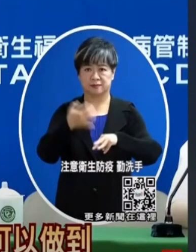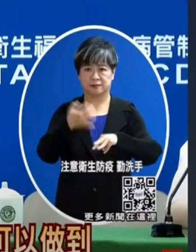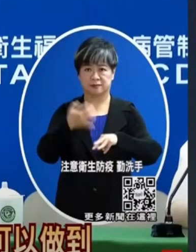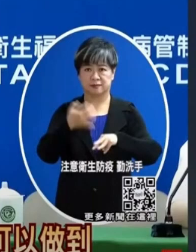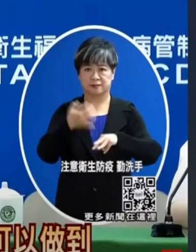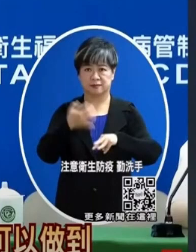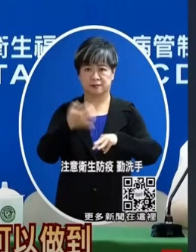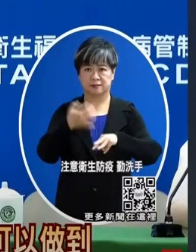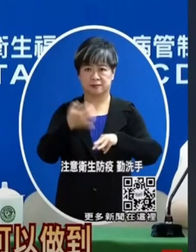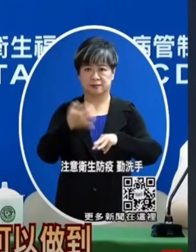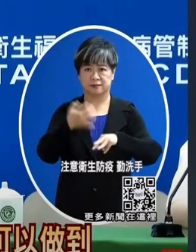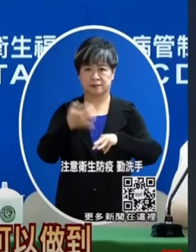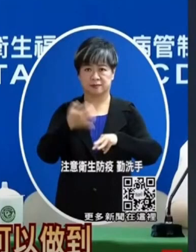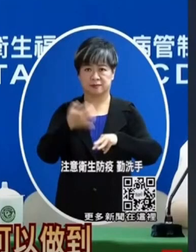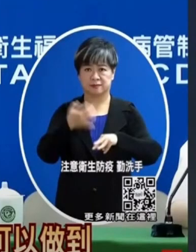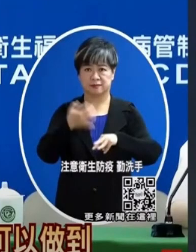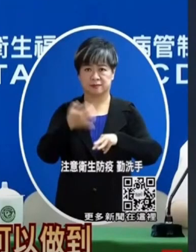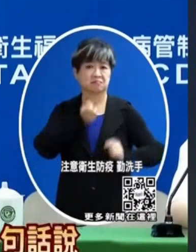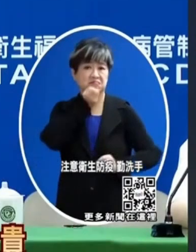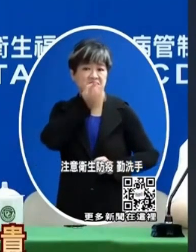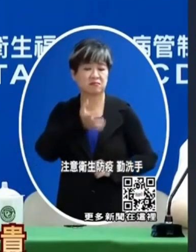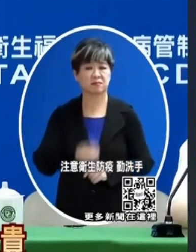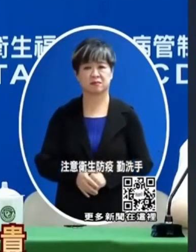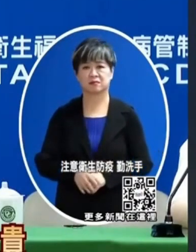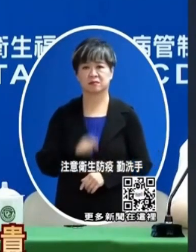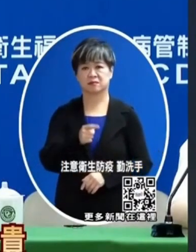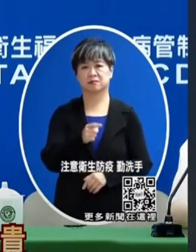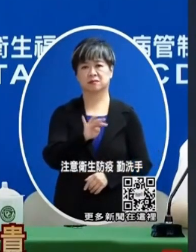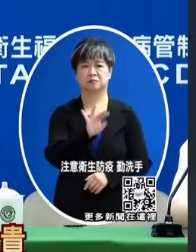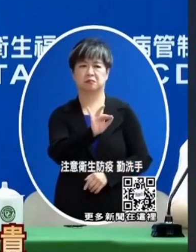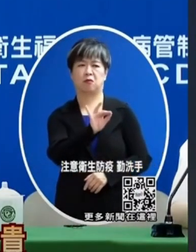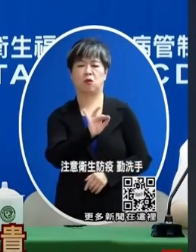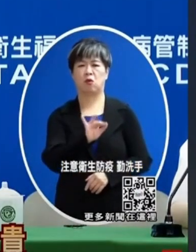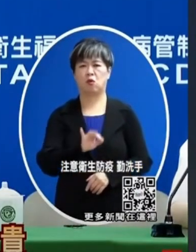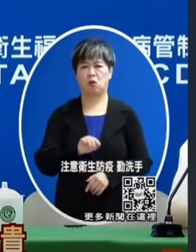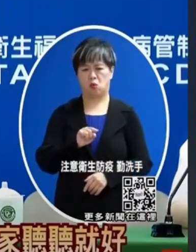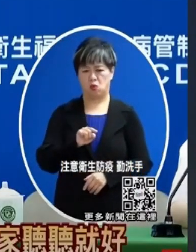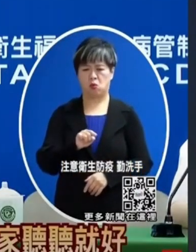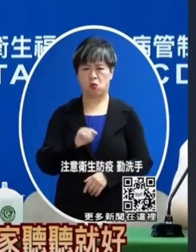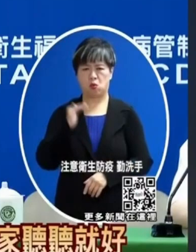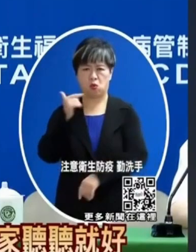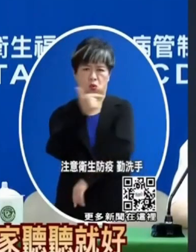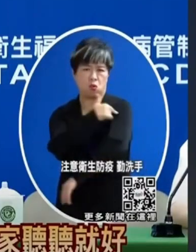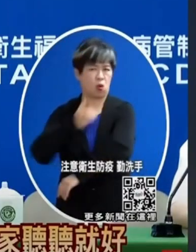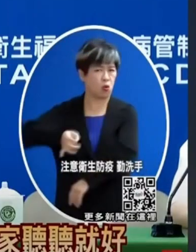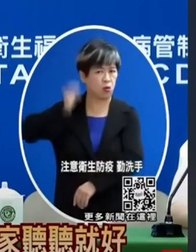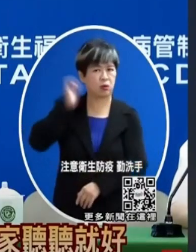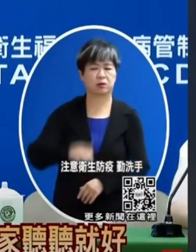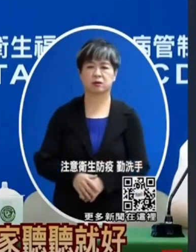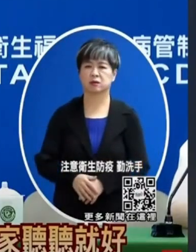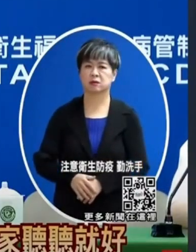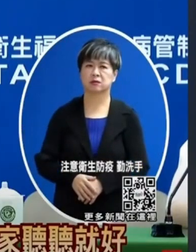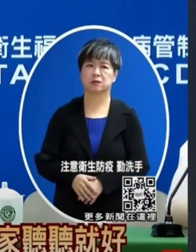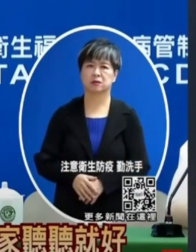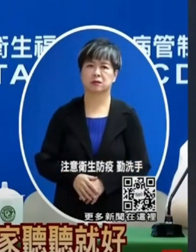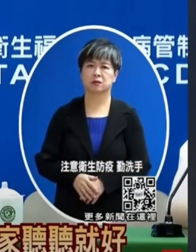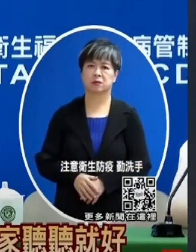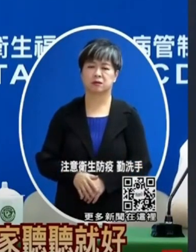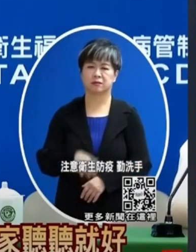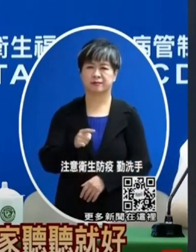好笑啦。你觉得很好笑？打四好不好？ 什么几百元都贵，我想这些说法都是，我想